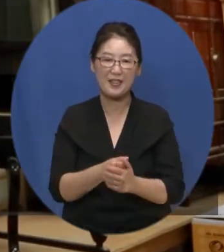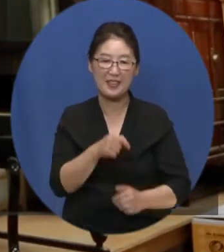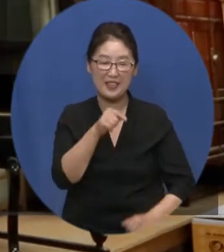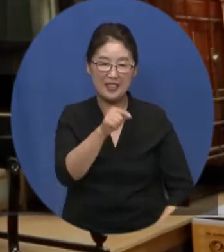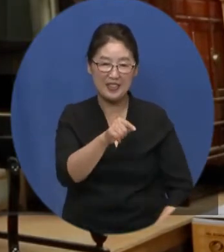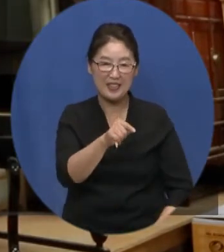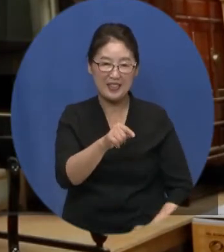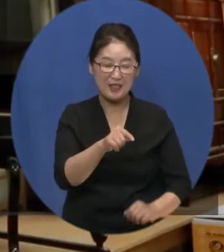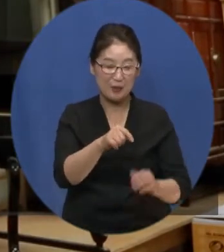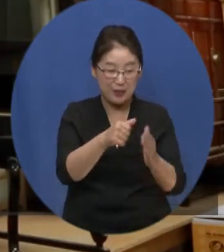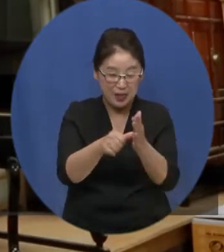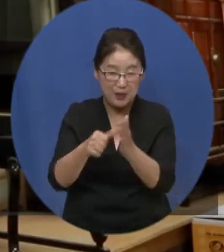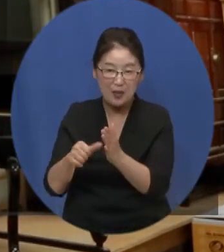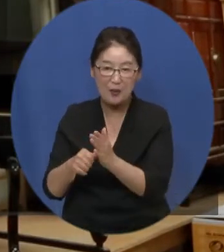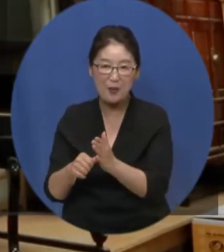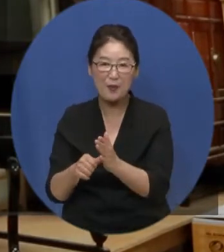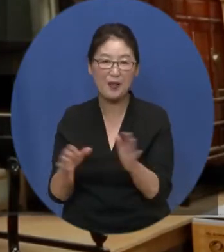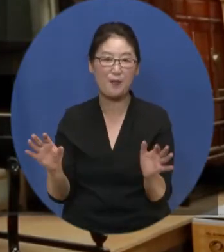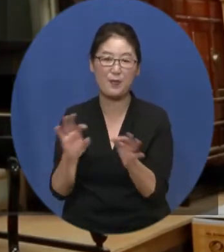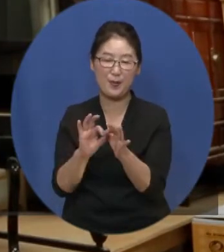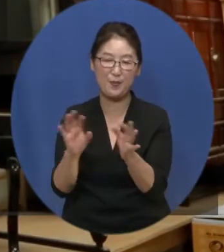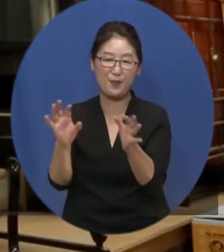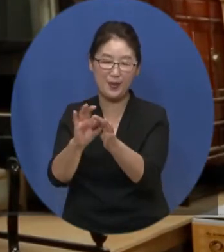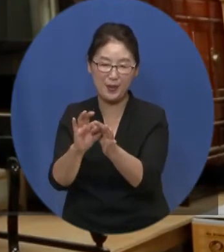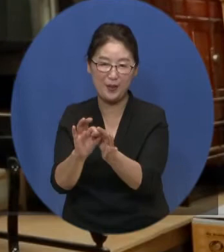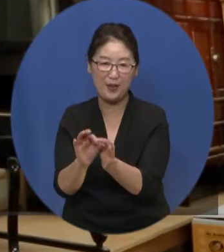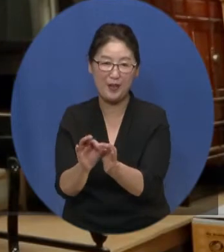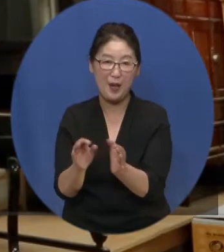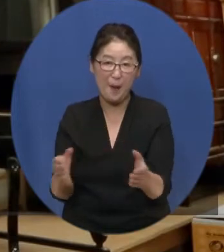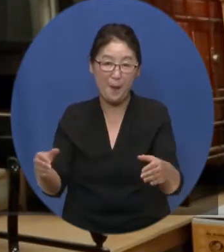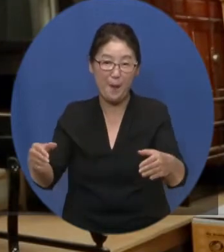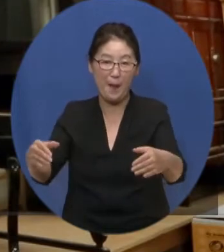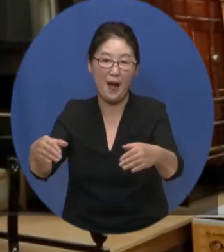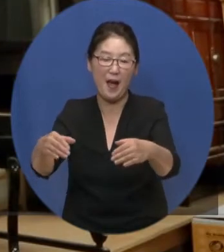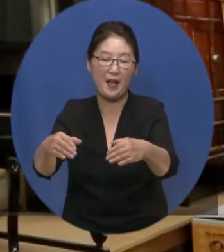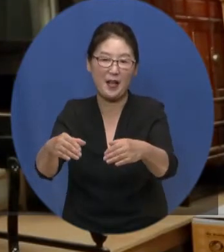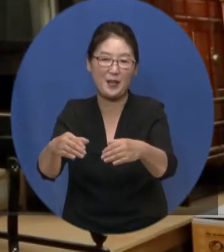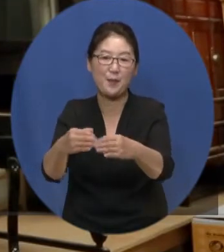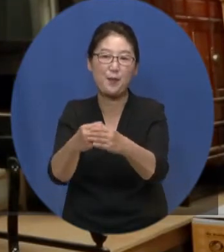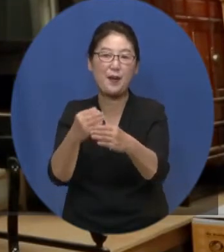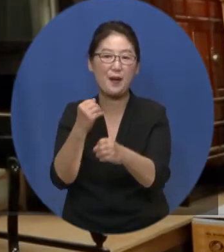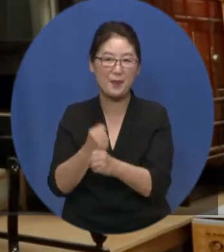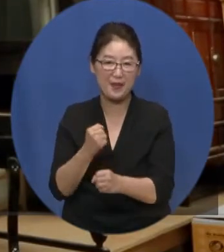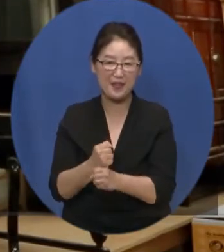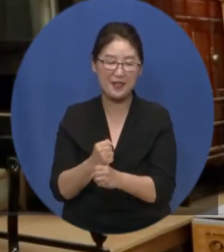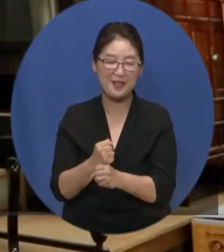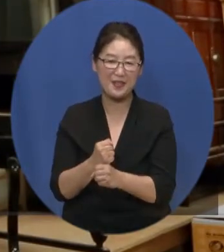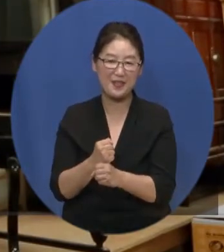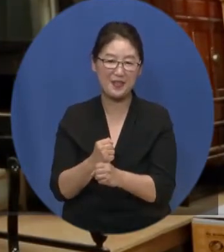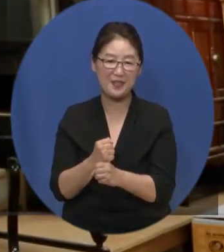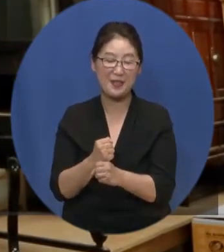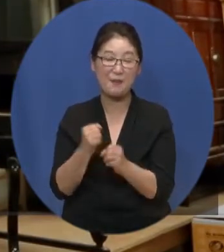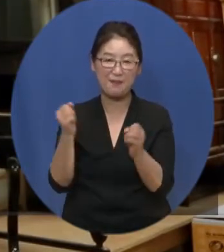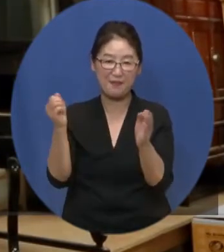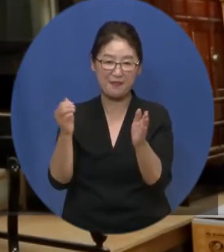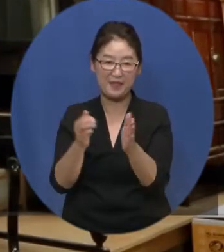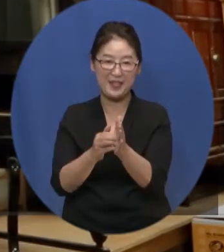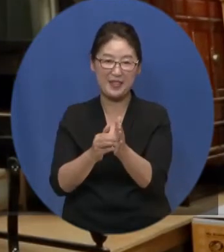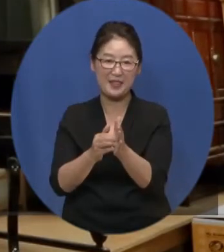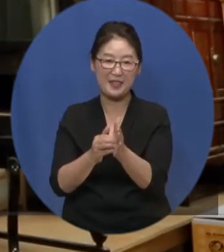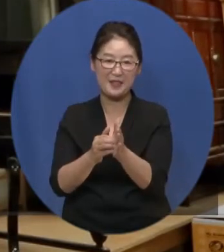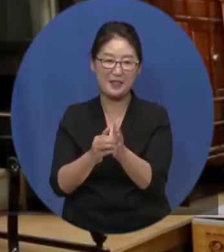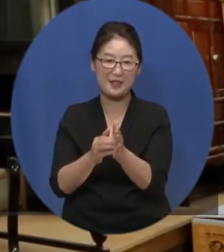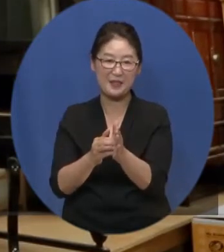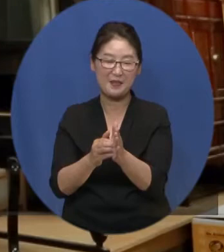부제 들 클램핑 하고 다 그것들이 다 마무리가 됐을 때 전체적인 뭐 이제 클랜